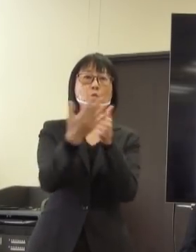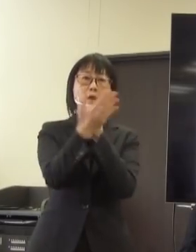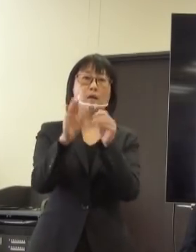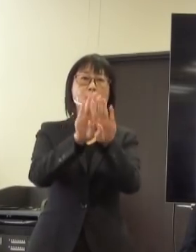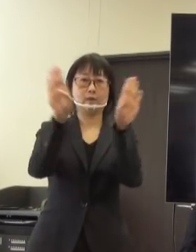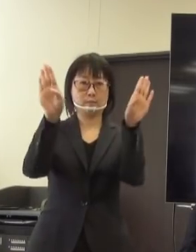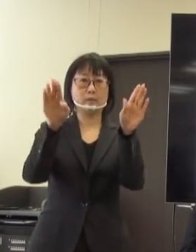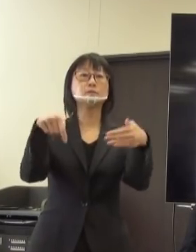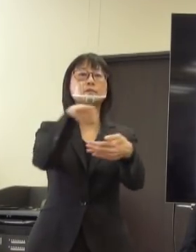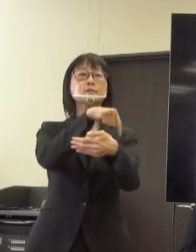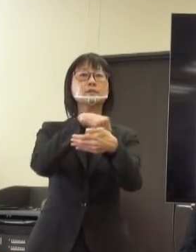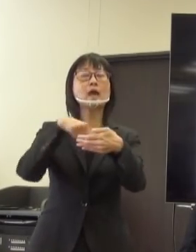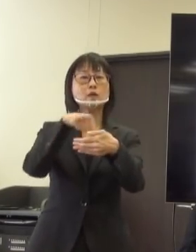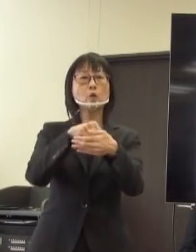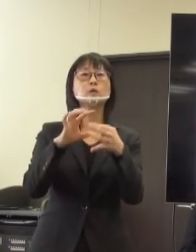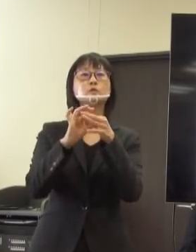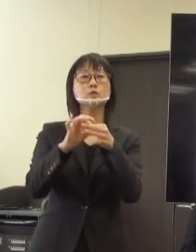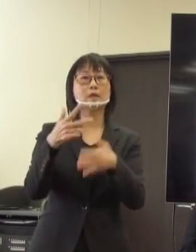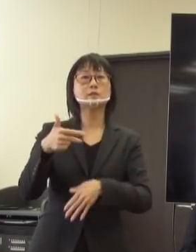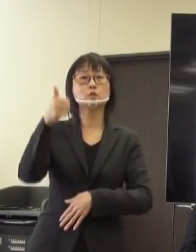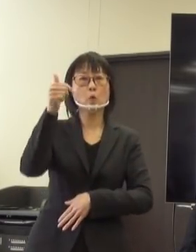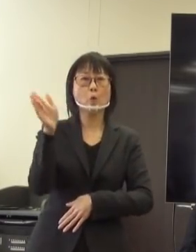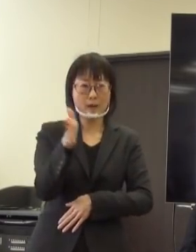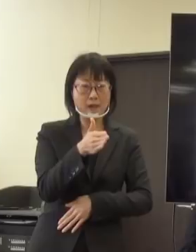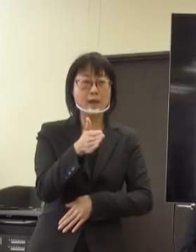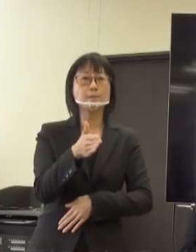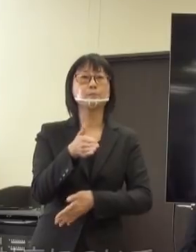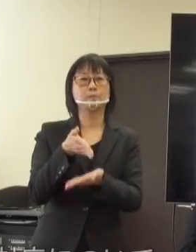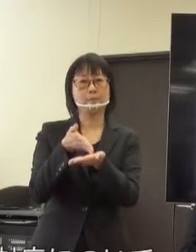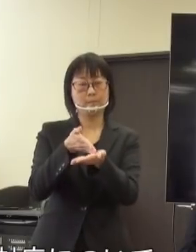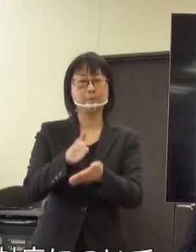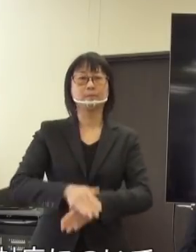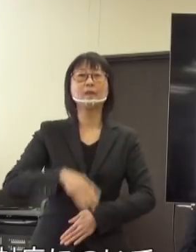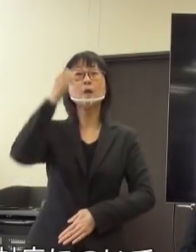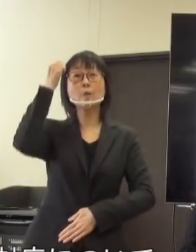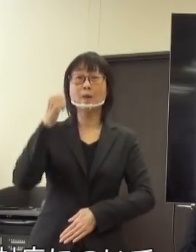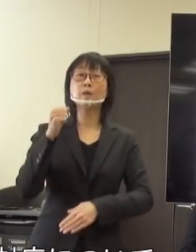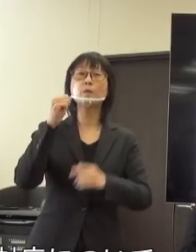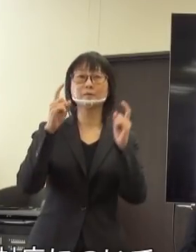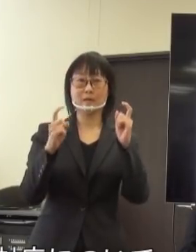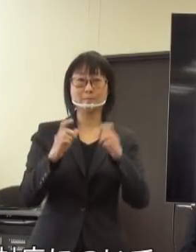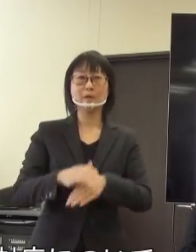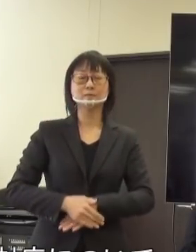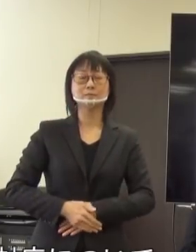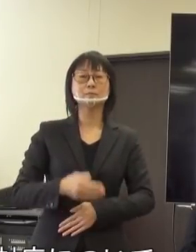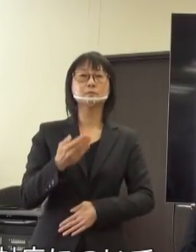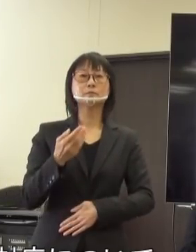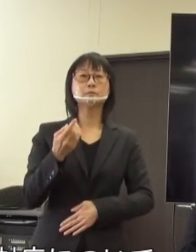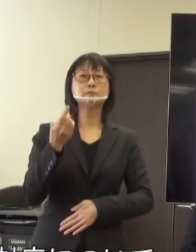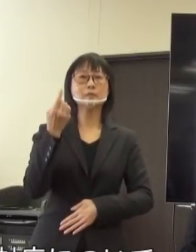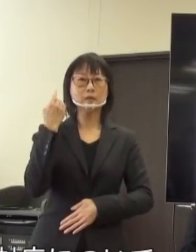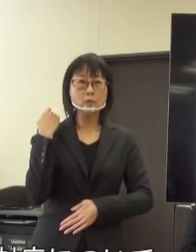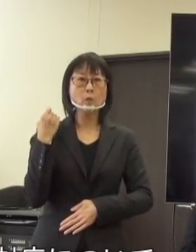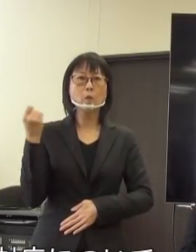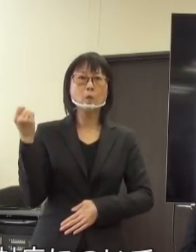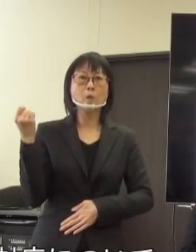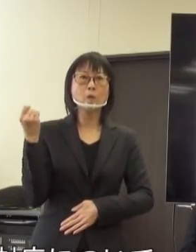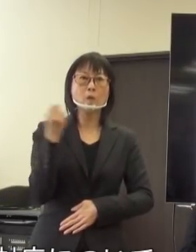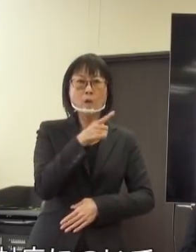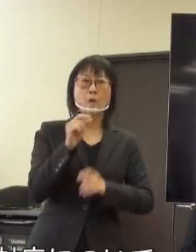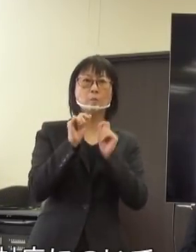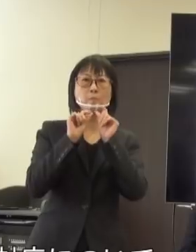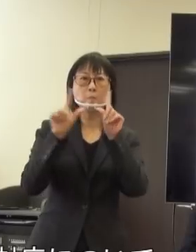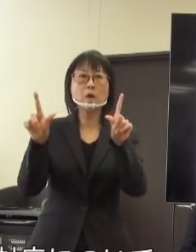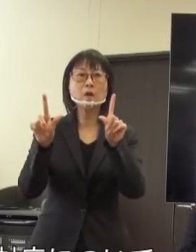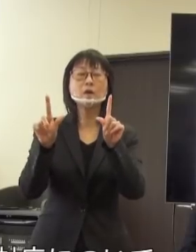りご説明申し上げます。 はい、皆さんおはようございます。昨日速報でですね、